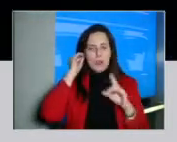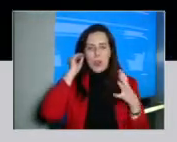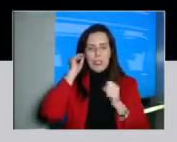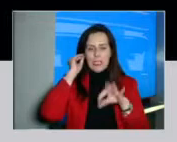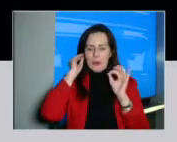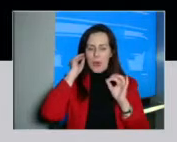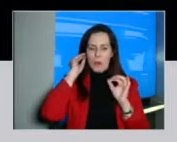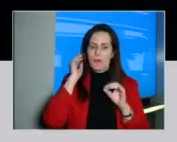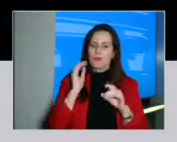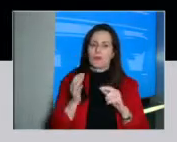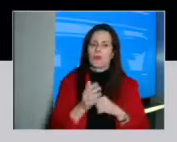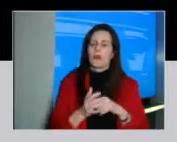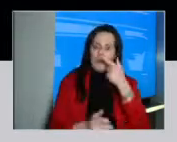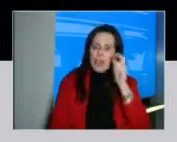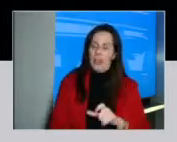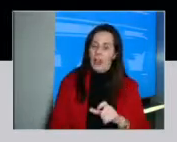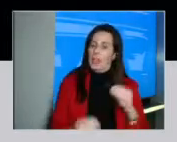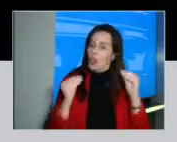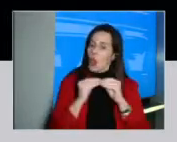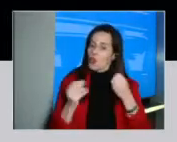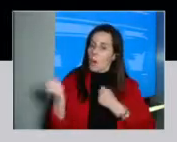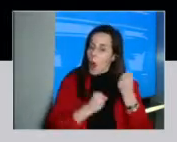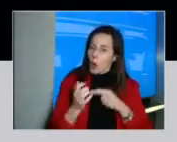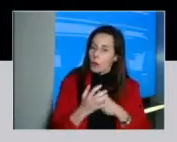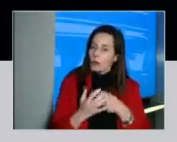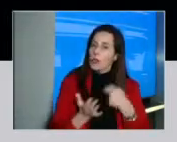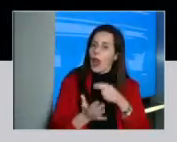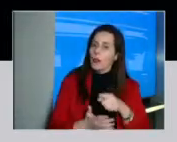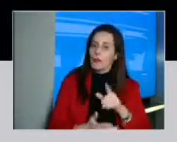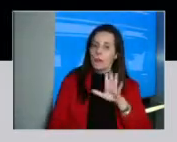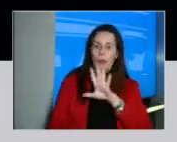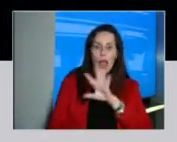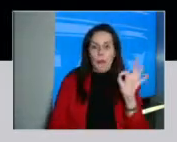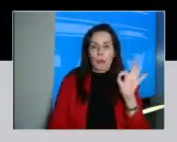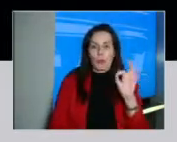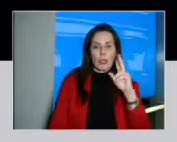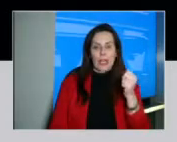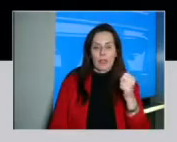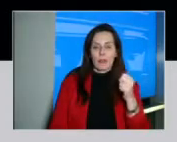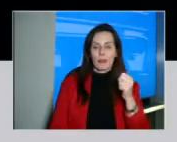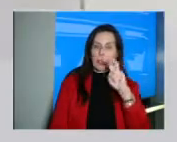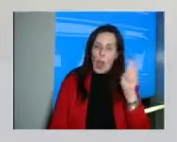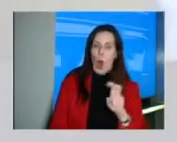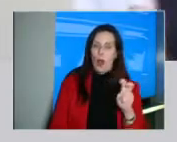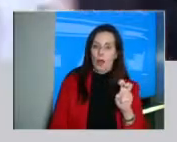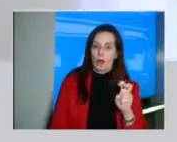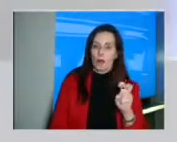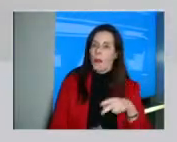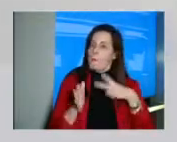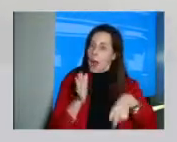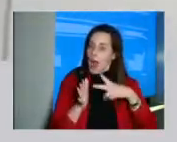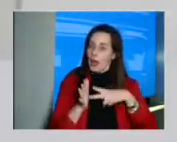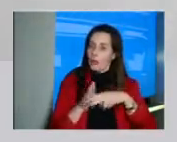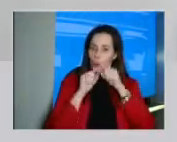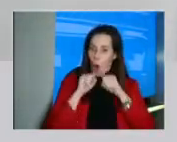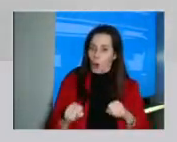למצוא. באבולי שבאיטליה, התנשקות ברכב נוסע תעלה לכם כ-520 דולר. ברכבות